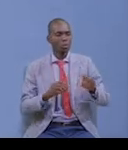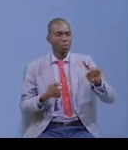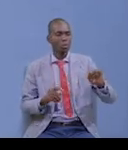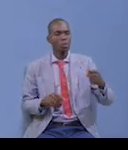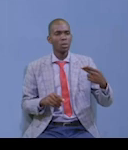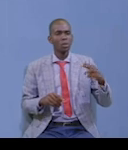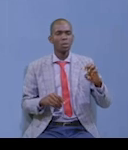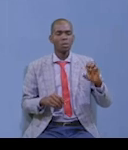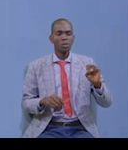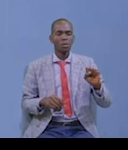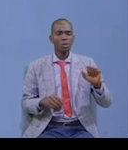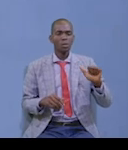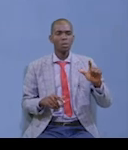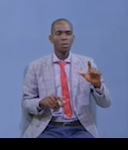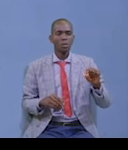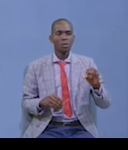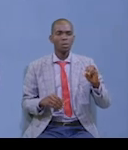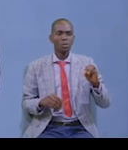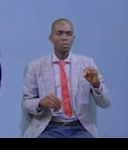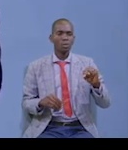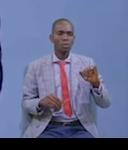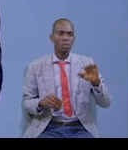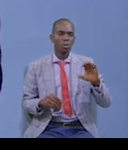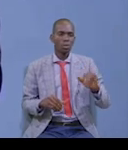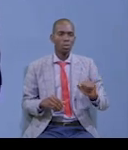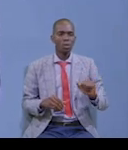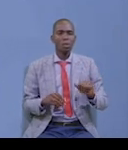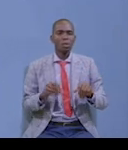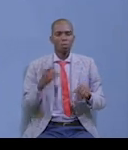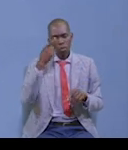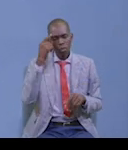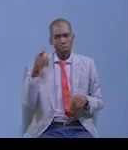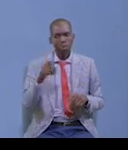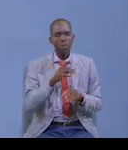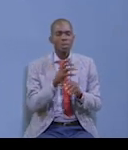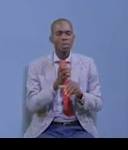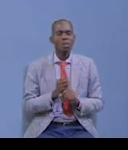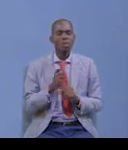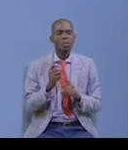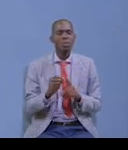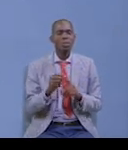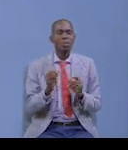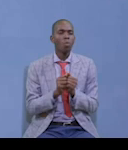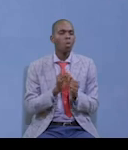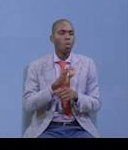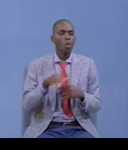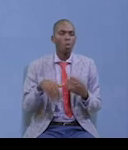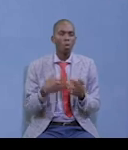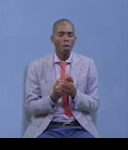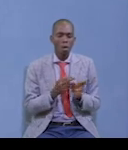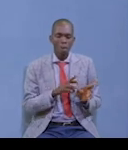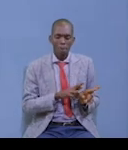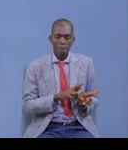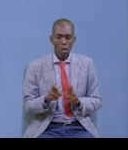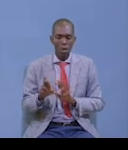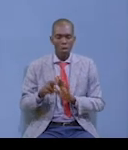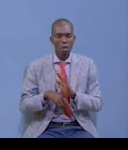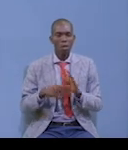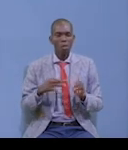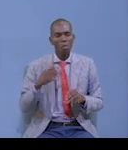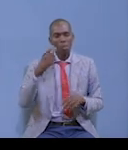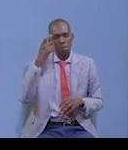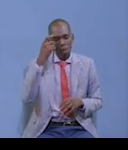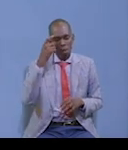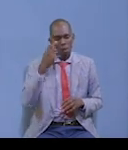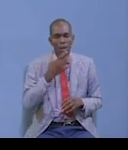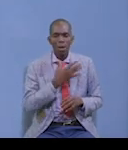వారు. దశలోనికలే కూడా వారు ఉన్నారు. In that they received the word with all readiness of mind. వారు సిద్ధ మనస్తో వాక్యాన్ని స్వీకరించారు. And they searched